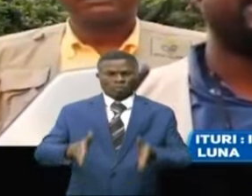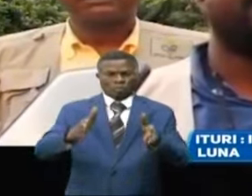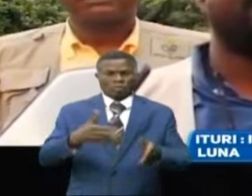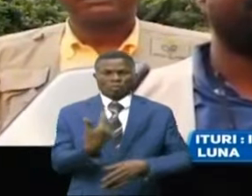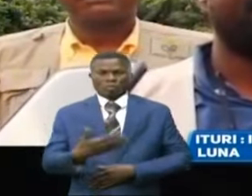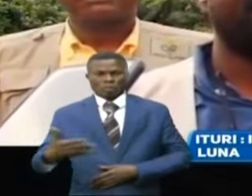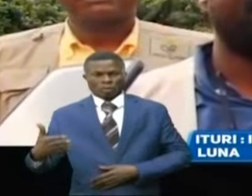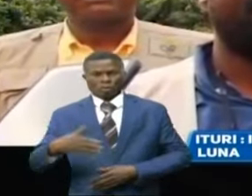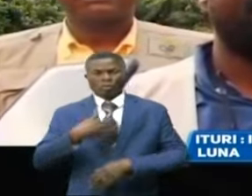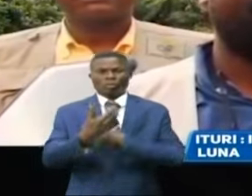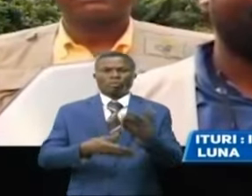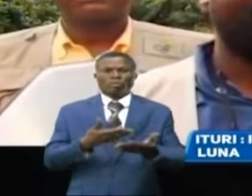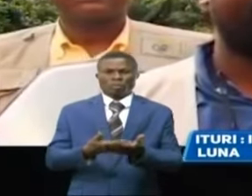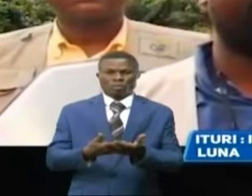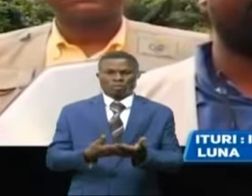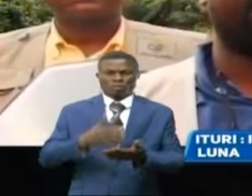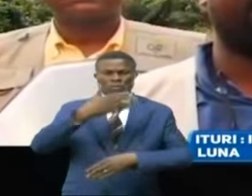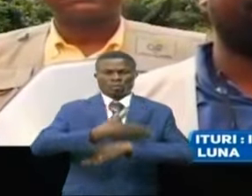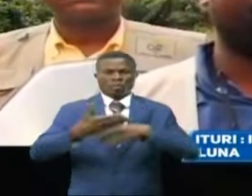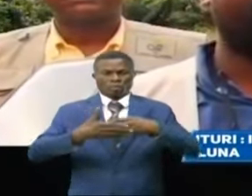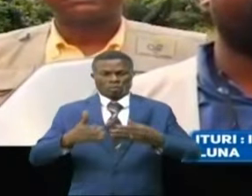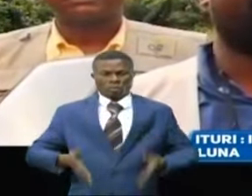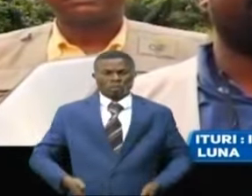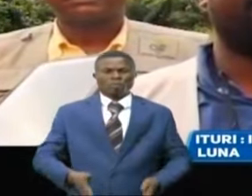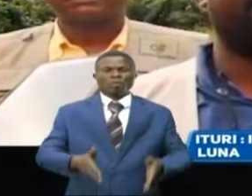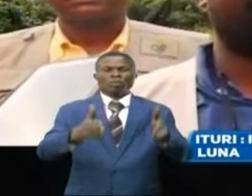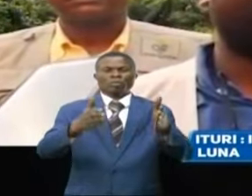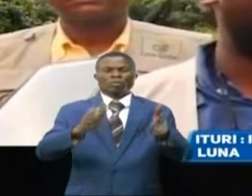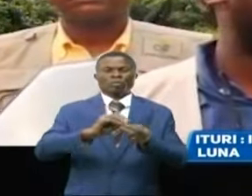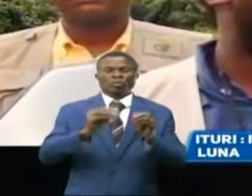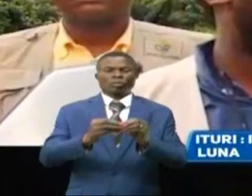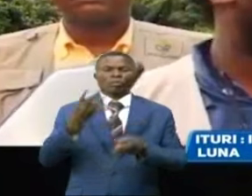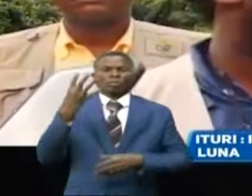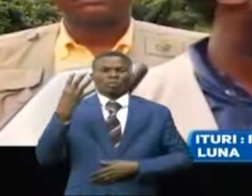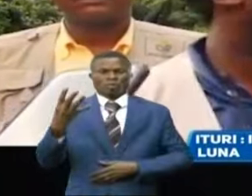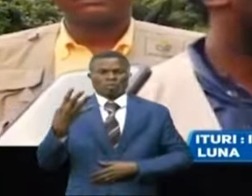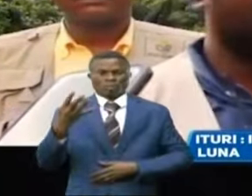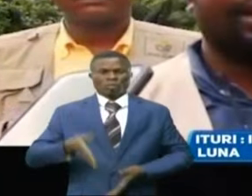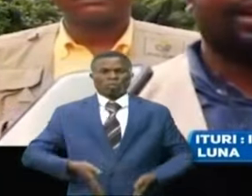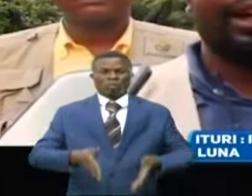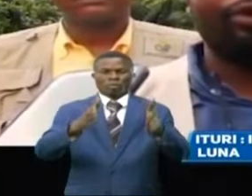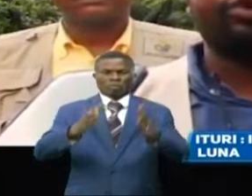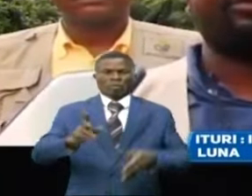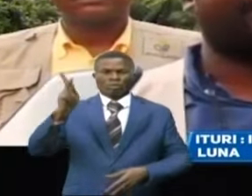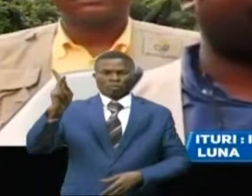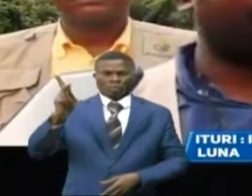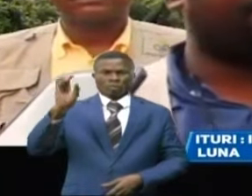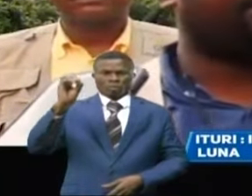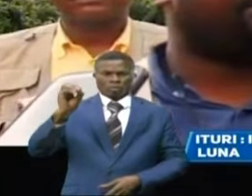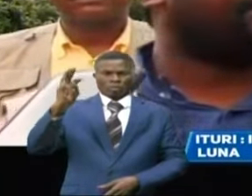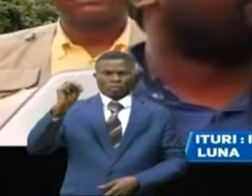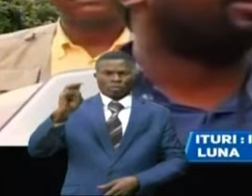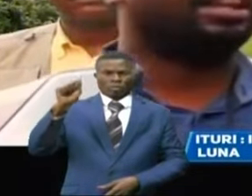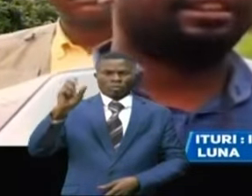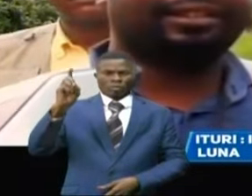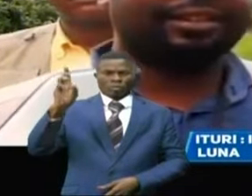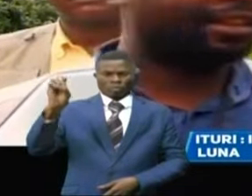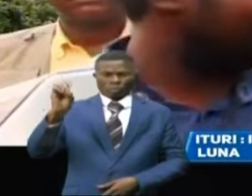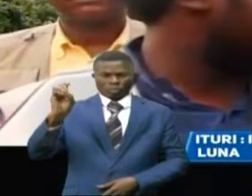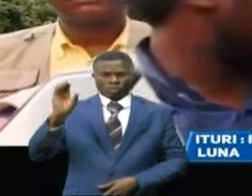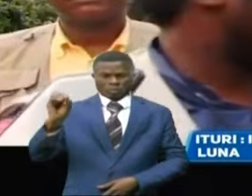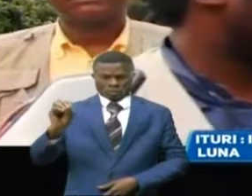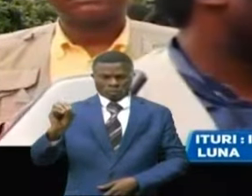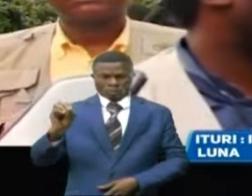ouvrages pour la réhabilitation de la RN4. Axe Commanda Luna. Plus de 42 bourbiers.